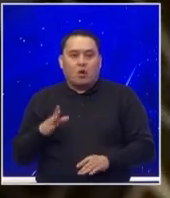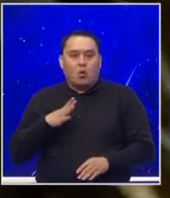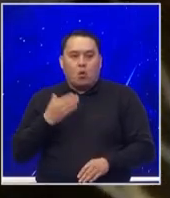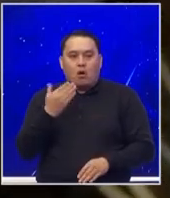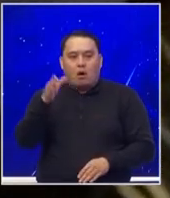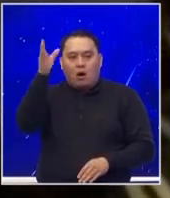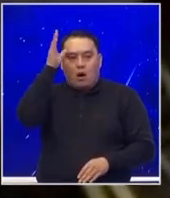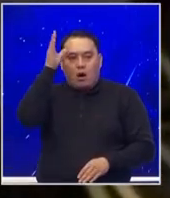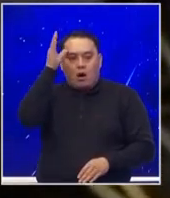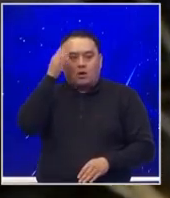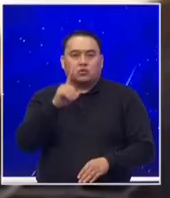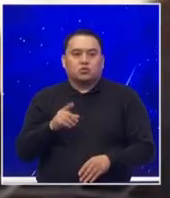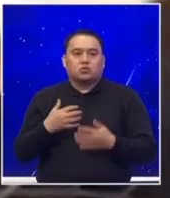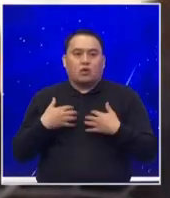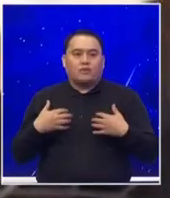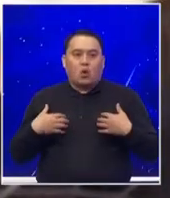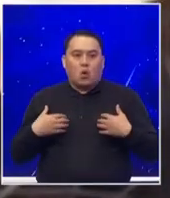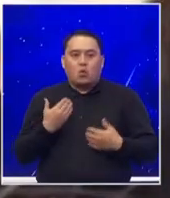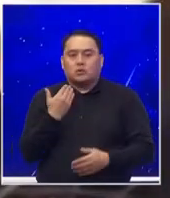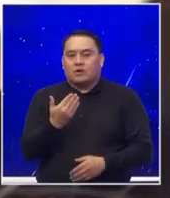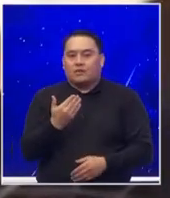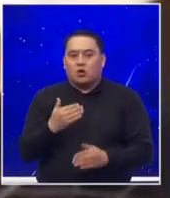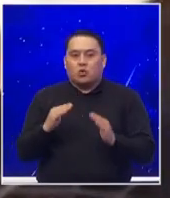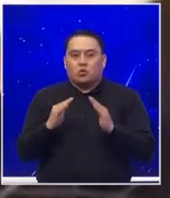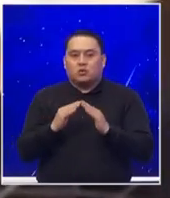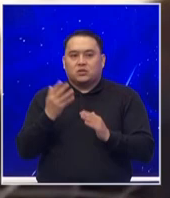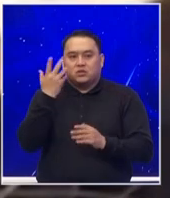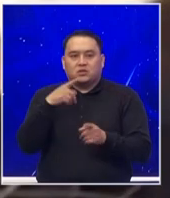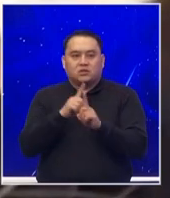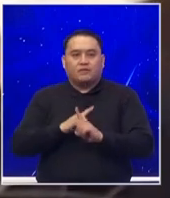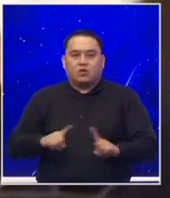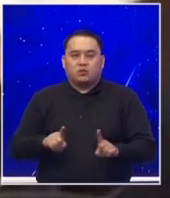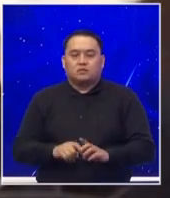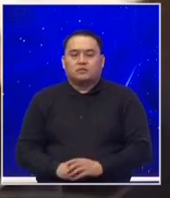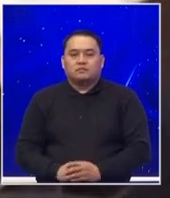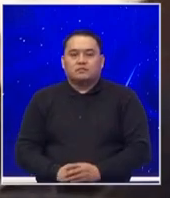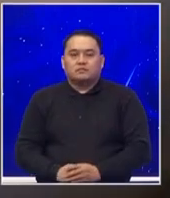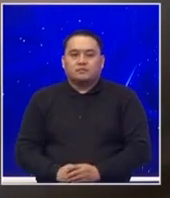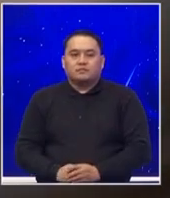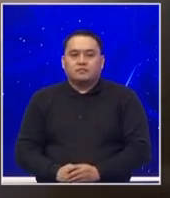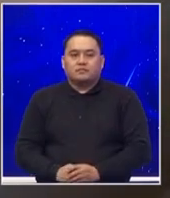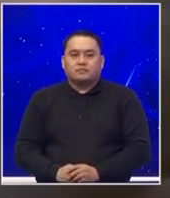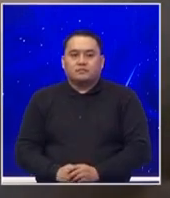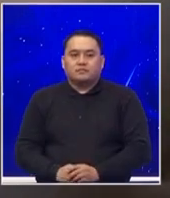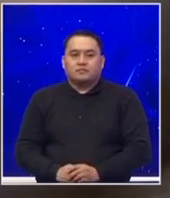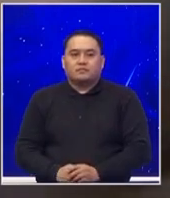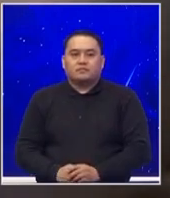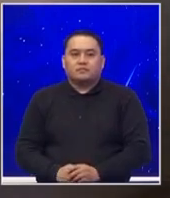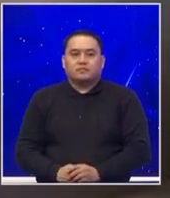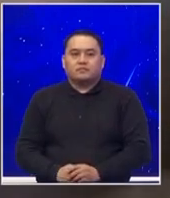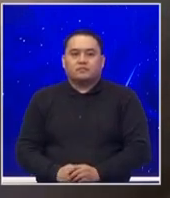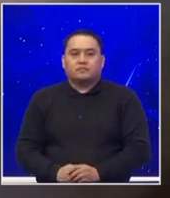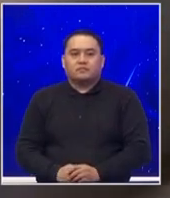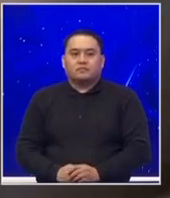Ғалымдардың айтуынша, әдетте жануарда белеверден көп болса, үйтін түсі ерекше түсті болады. Топтаманы ғаламтор ақпараттармен дайындаған Мәди Әділханұлы,